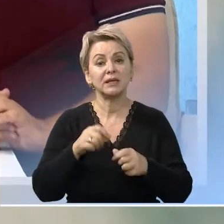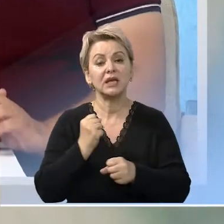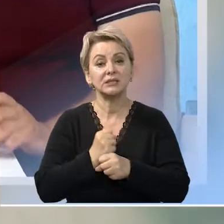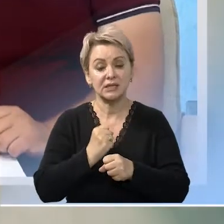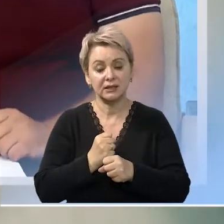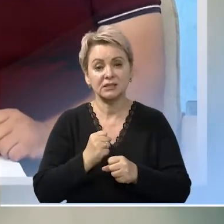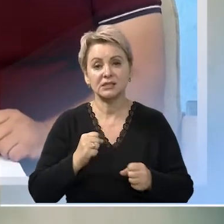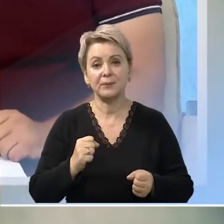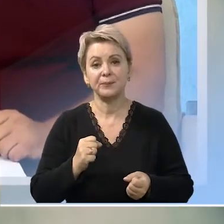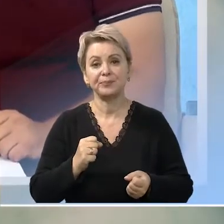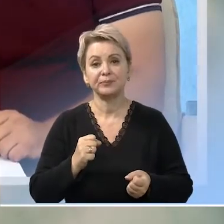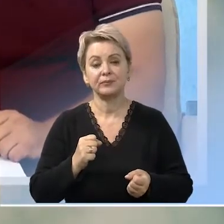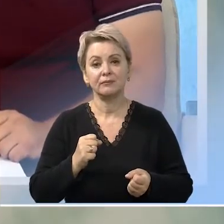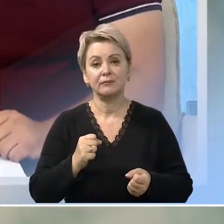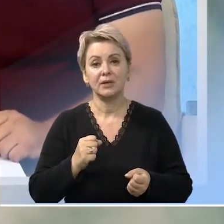делается?